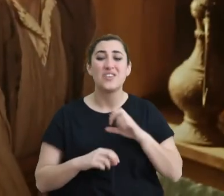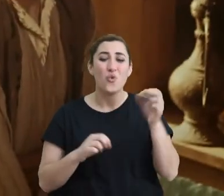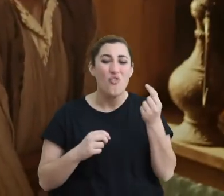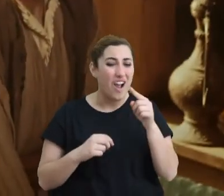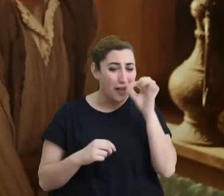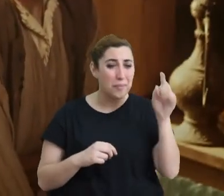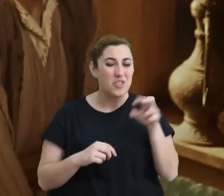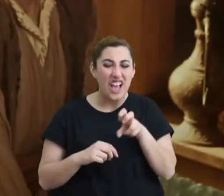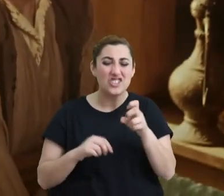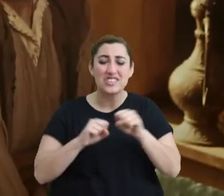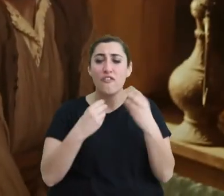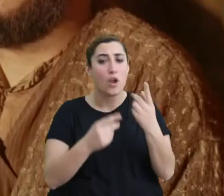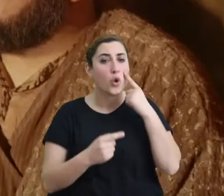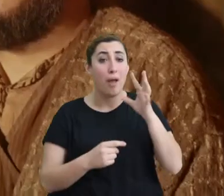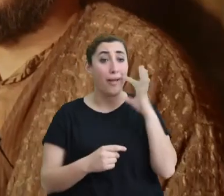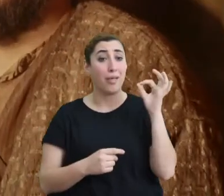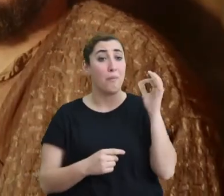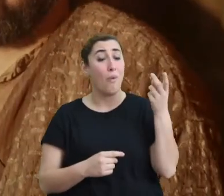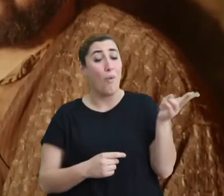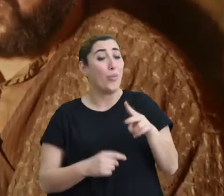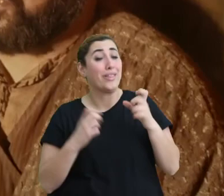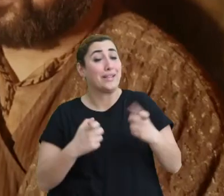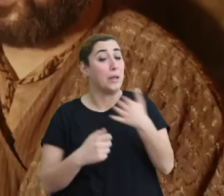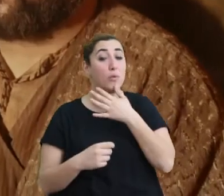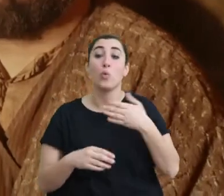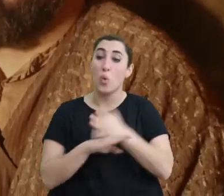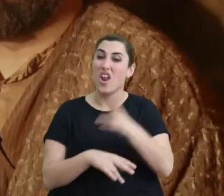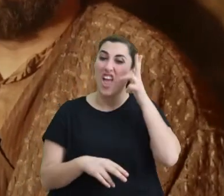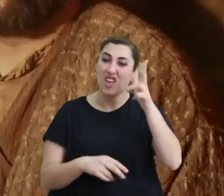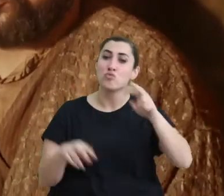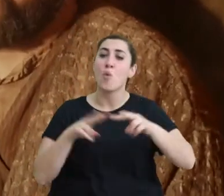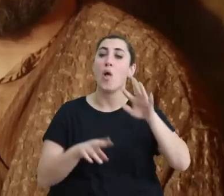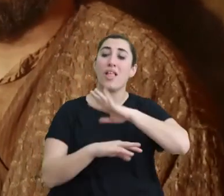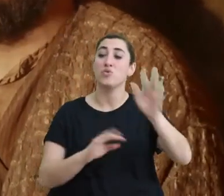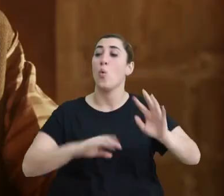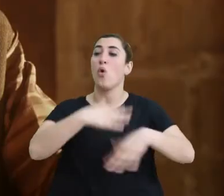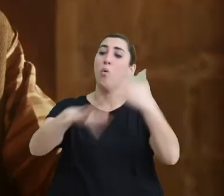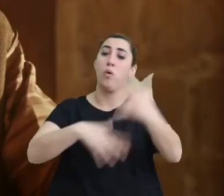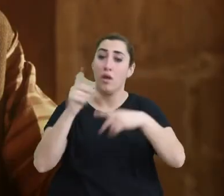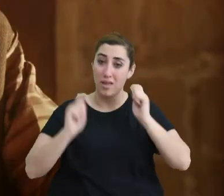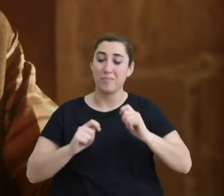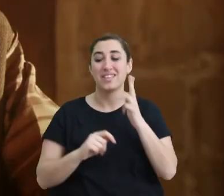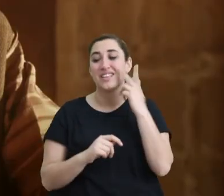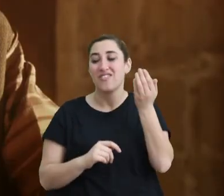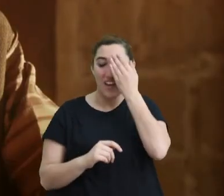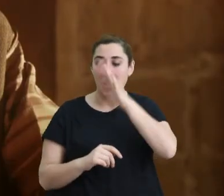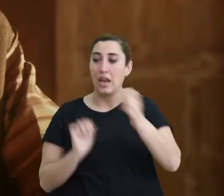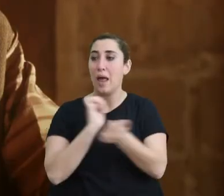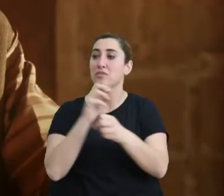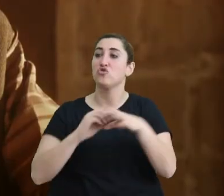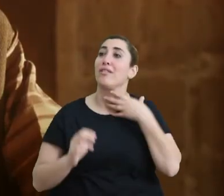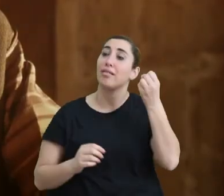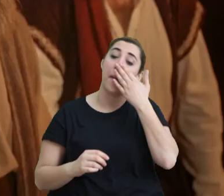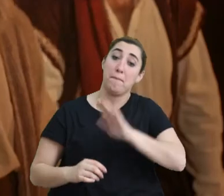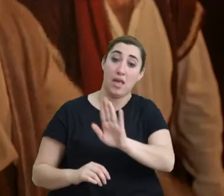incittiği görülmemiş. Kim demiş adam öldürmüş? Doğru. Eşkıyası, Moğol'u bozgunu yapsın. Garibanlar zindanlarda